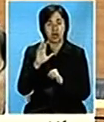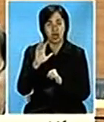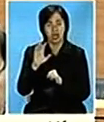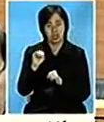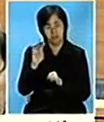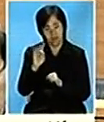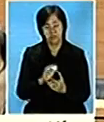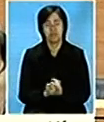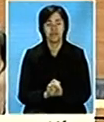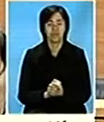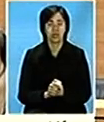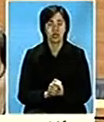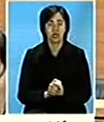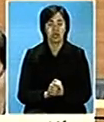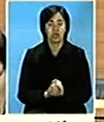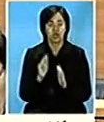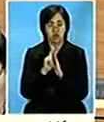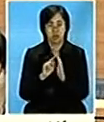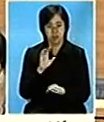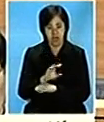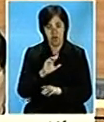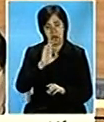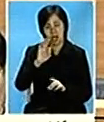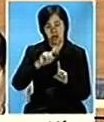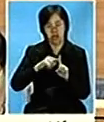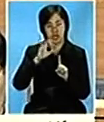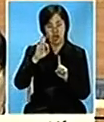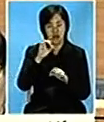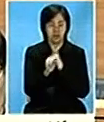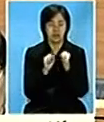บังคับในวันที่ในเดือนกันยายนวันที่9กันยายน